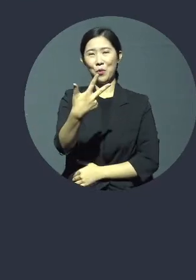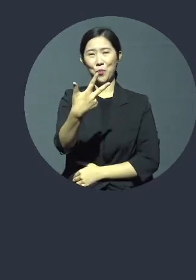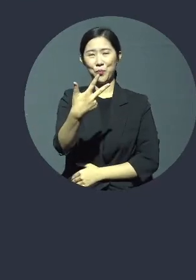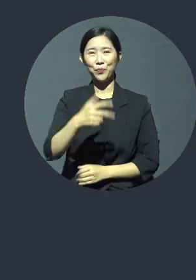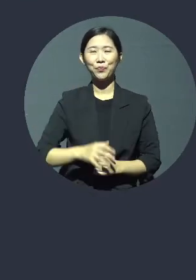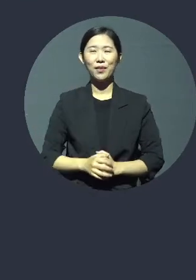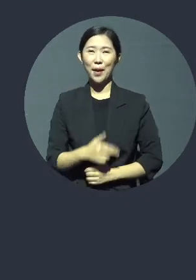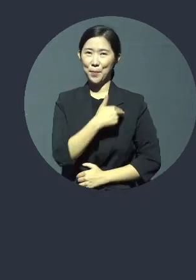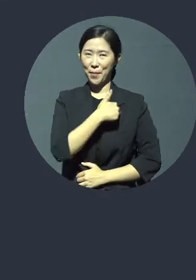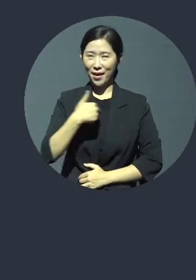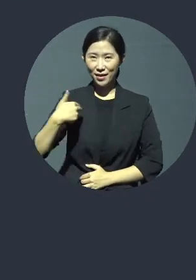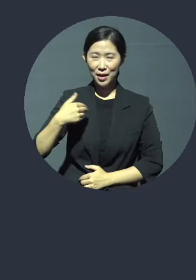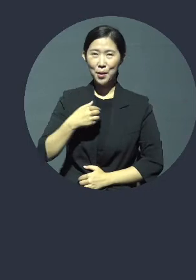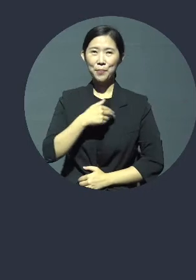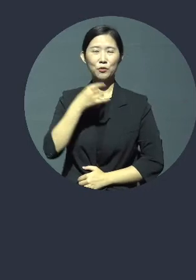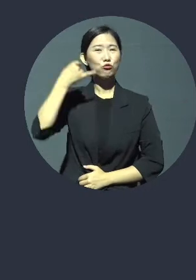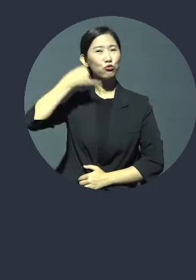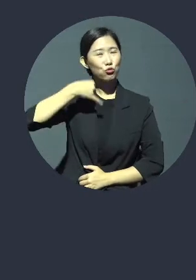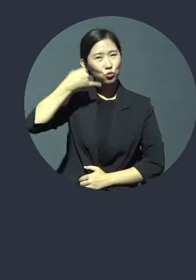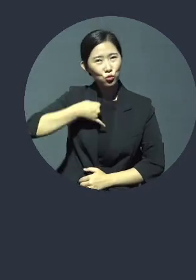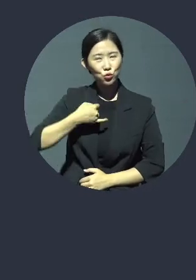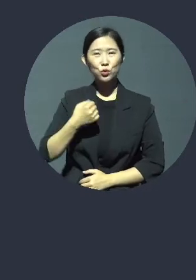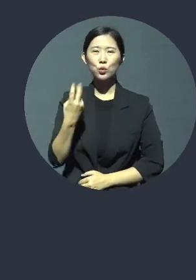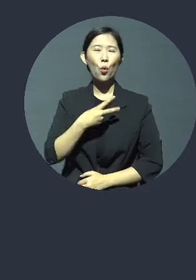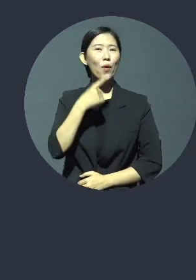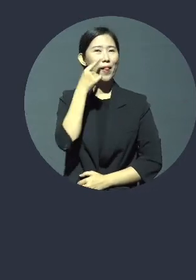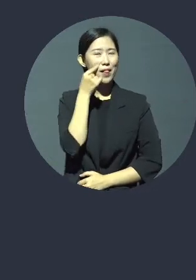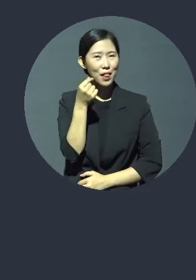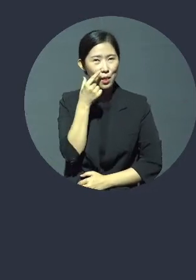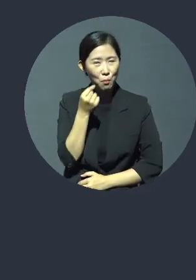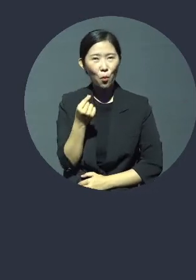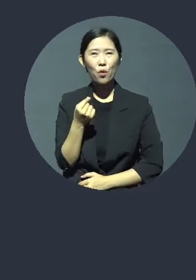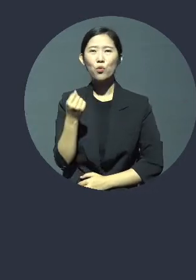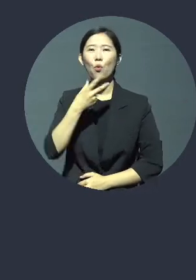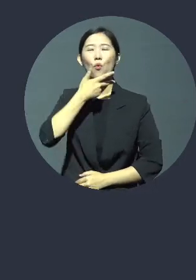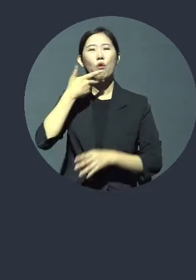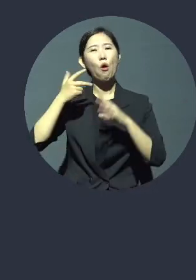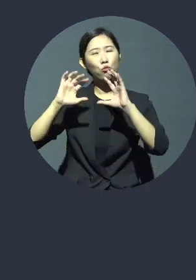그리고 가장 최근에 설립한 브라질의 상파울로 디자인 연구소입니다.